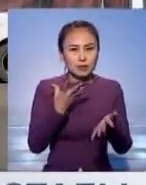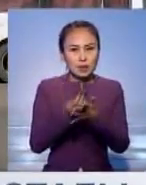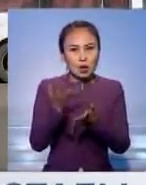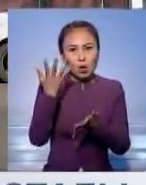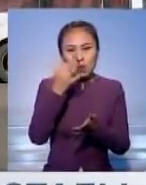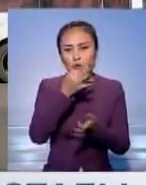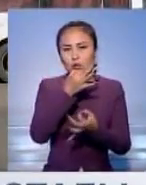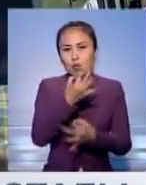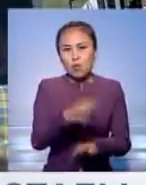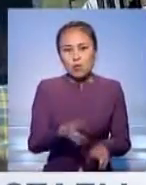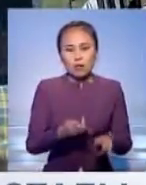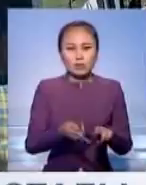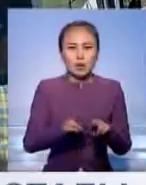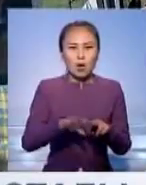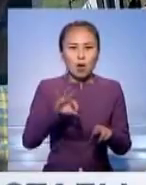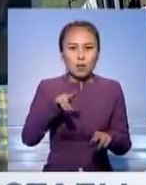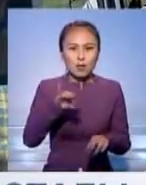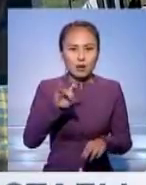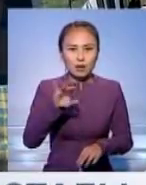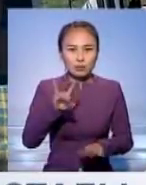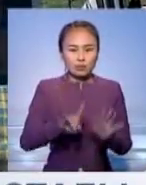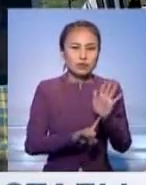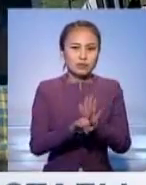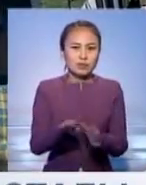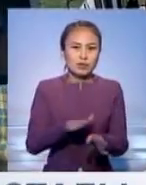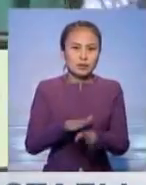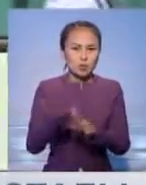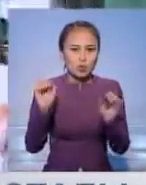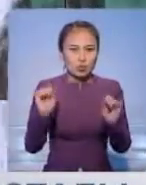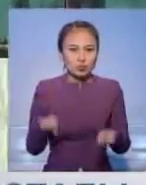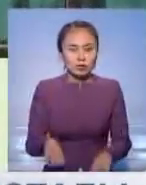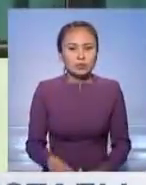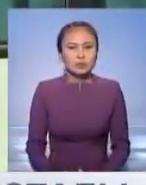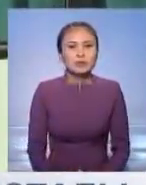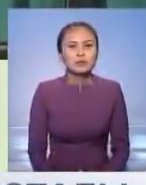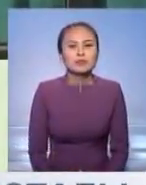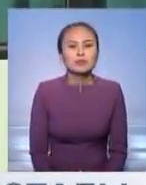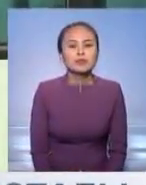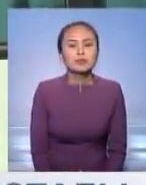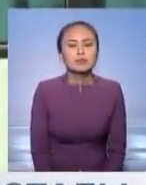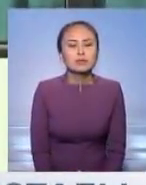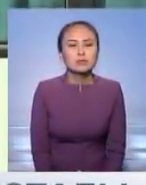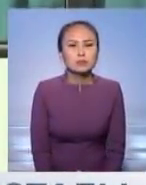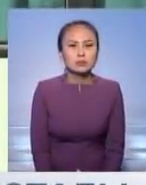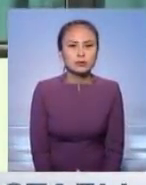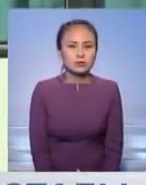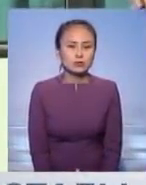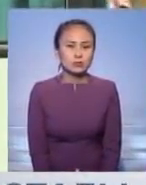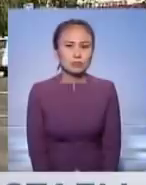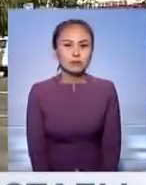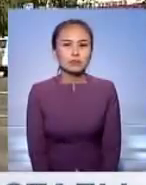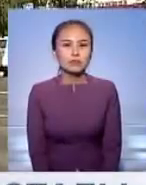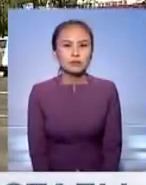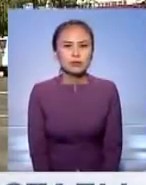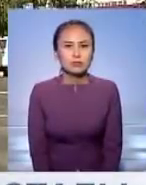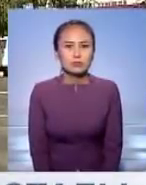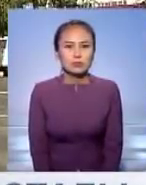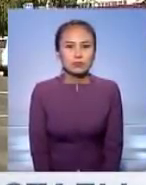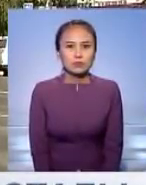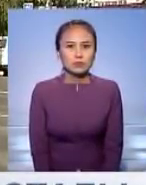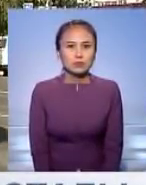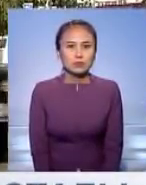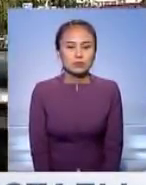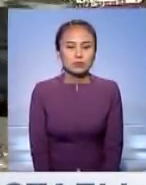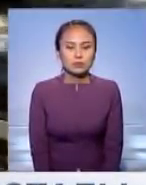кез келген байланыс операторы арқылы жүзеге асыруға мүмкіндік бар, дейді мамандар. Талғат Серікқалиұлы, Болат Жарылғасов, Қанат Махмұтов,